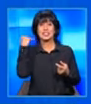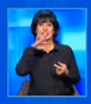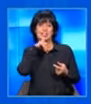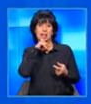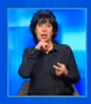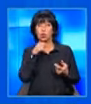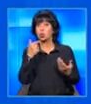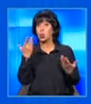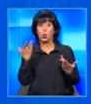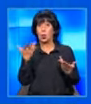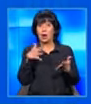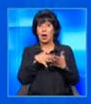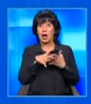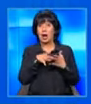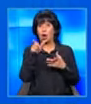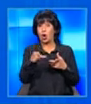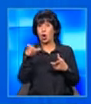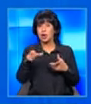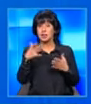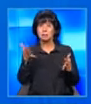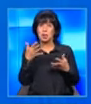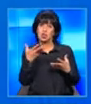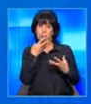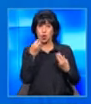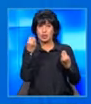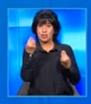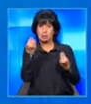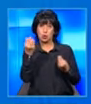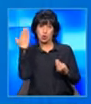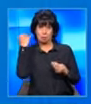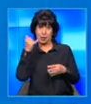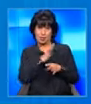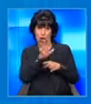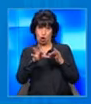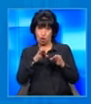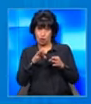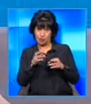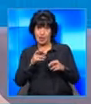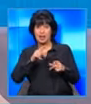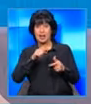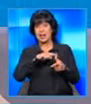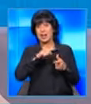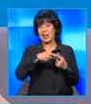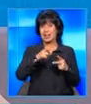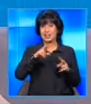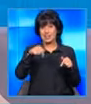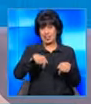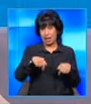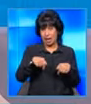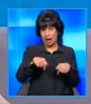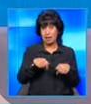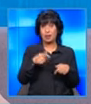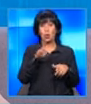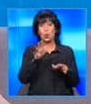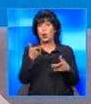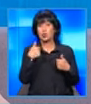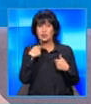беше по-симпатично? Преди COVID-19 или сега? Когато берем поуките и горчивите плодове